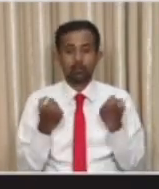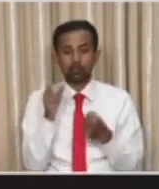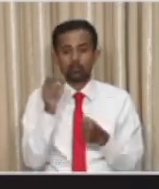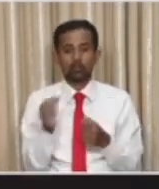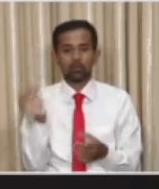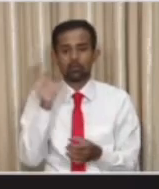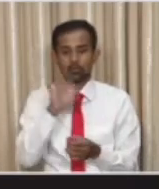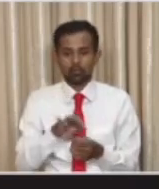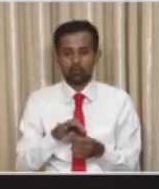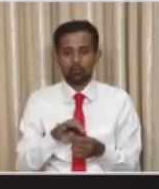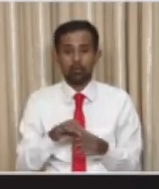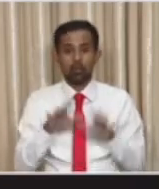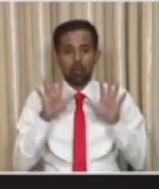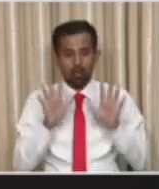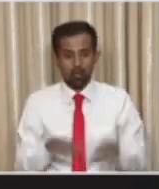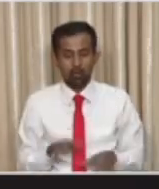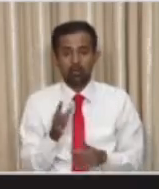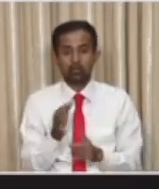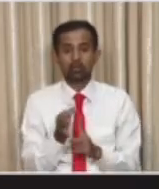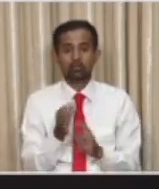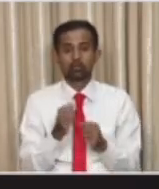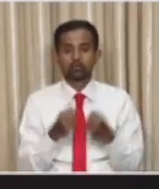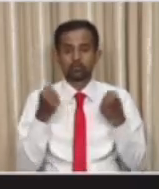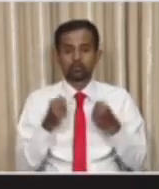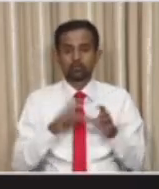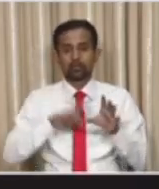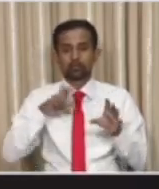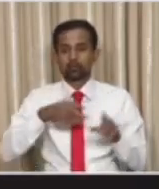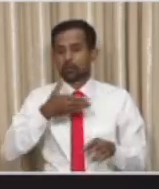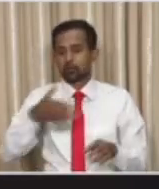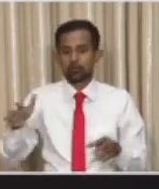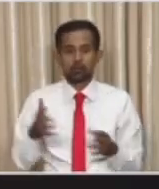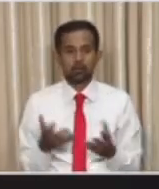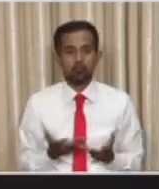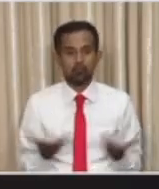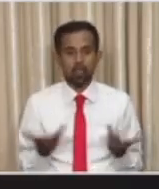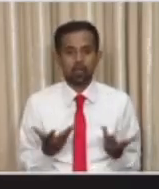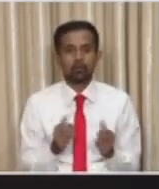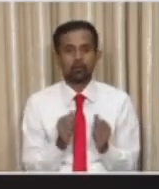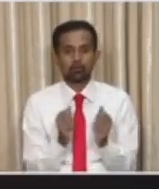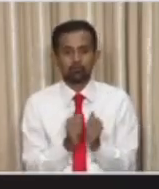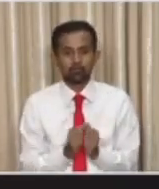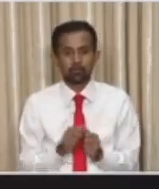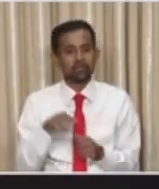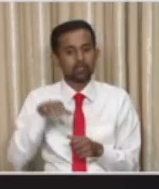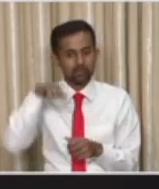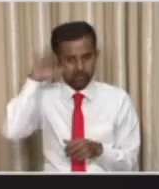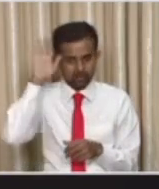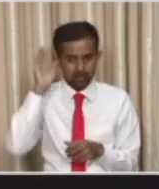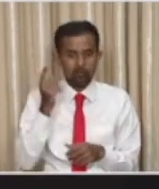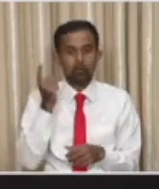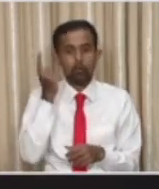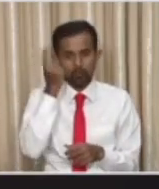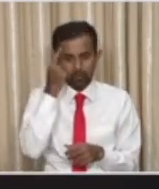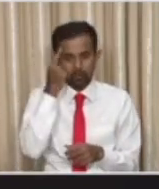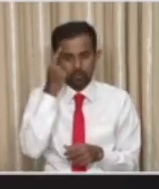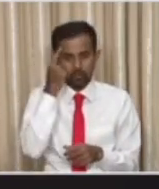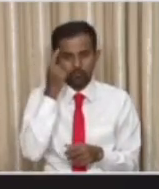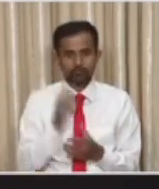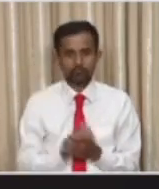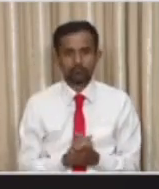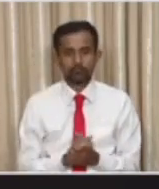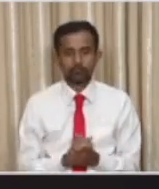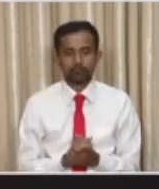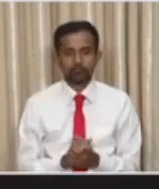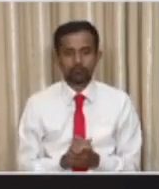වෙලා අන්තිමට ඒ සභාපතිව ඉවත් කරගන්න බැරුව කටයුතු කරපු ඉතිහාසය අපිට මතකයි. ඒ වගේම ගරු